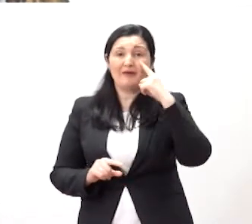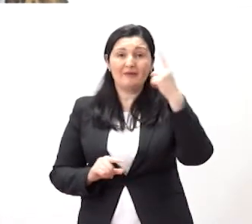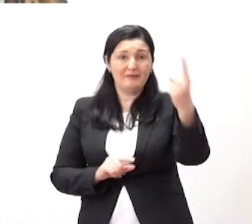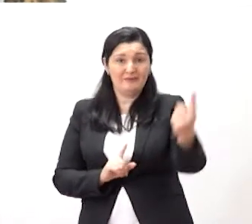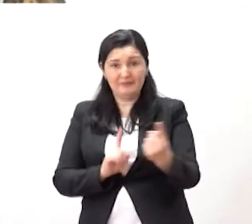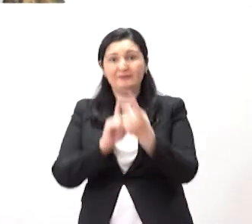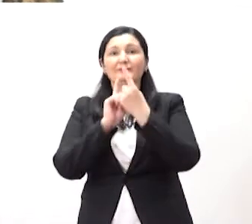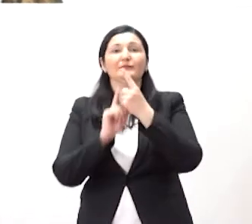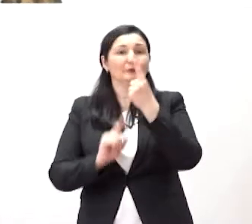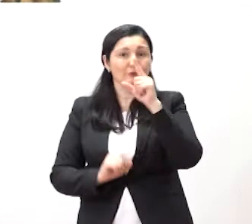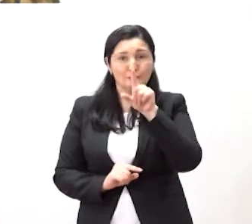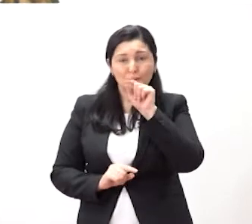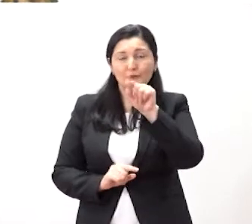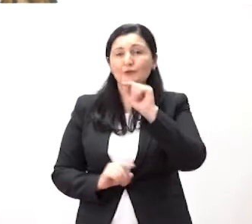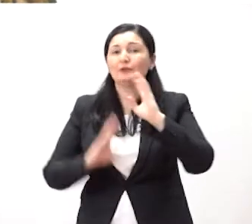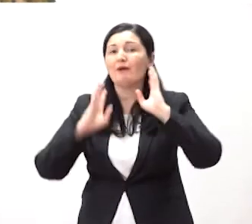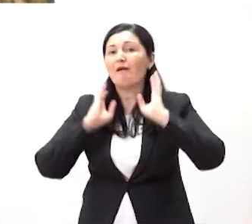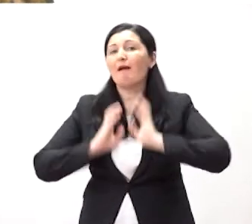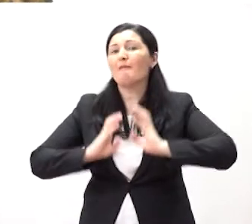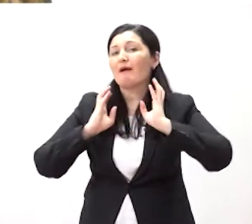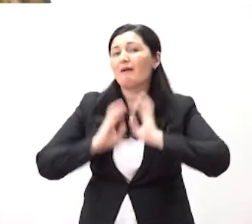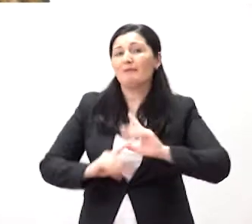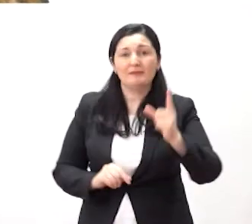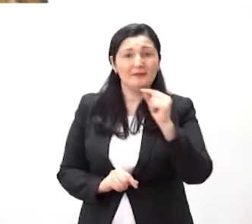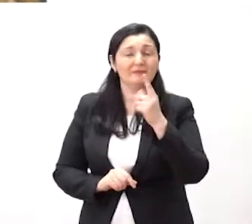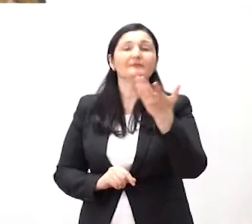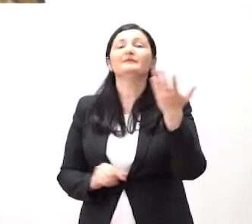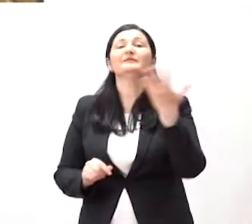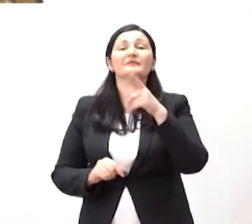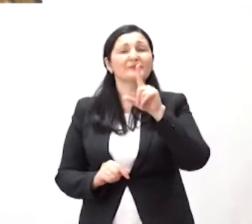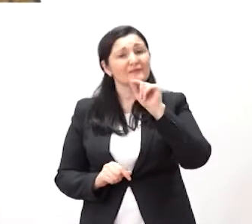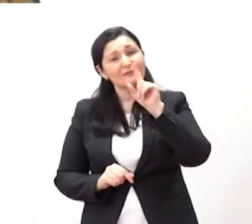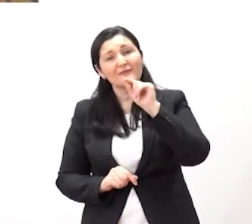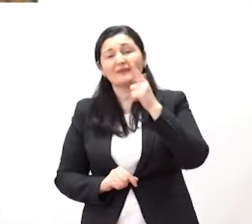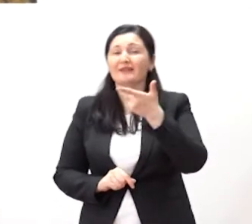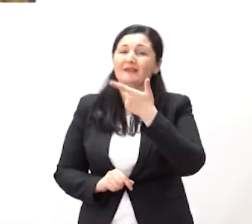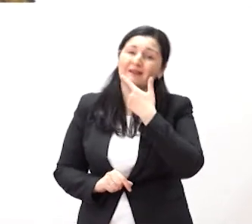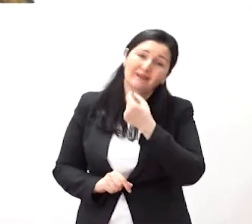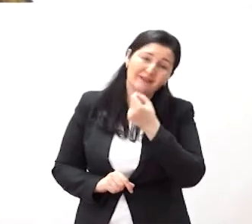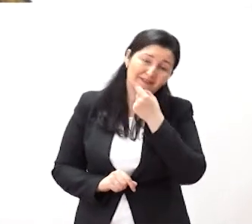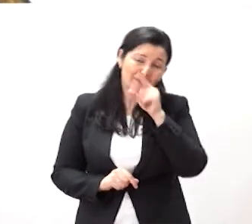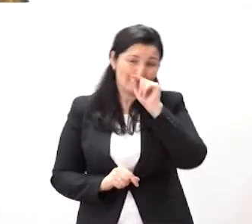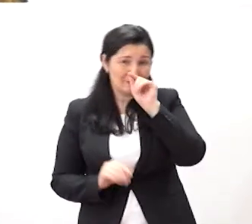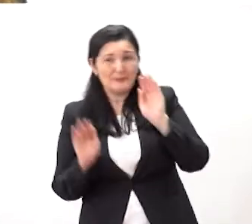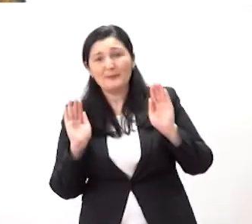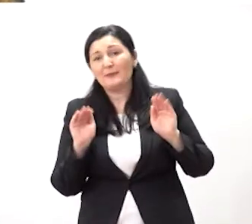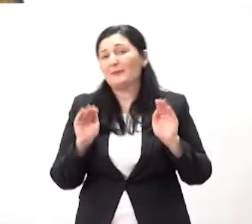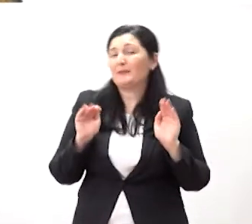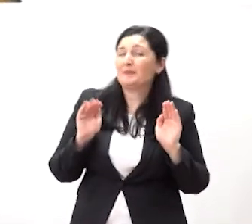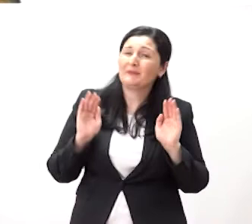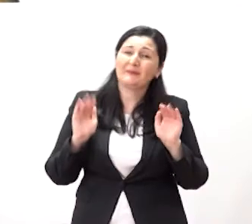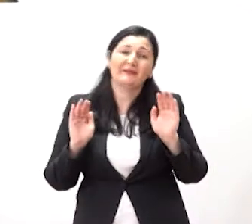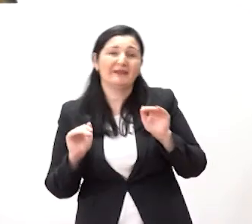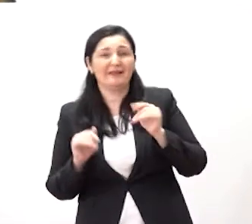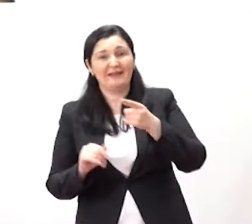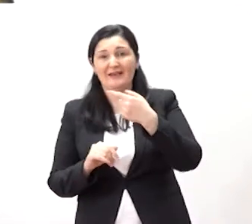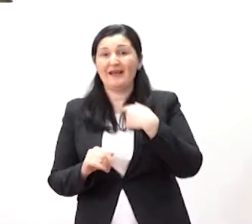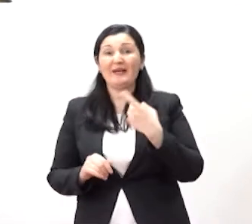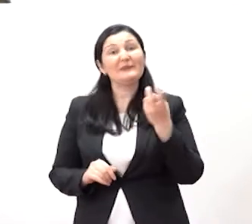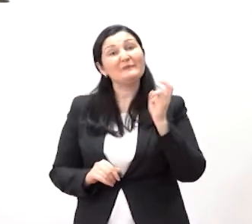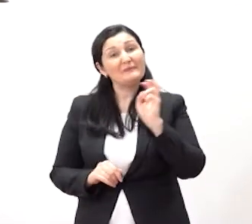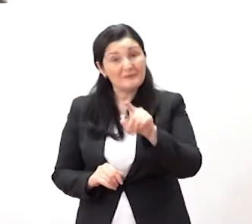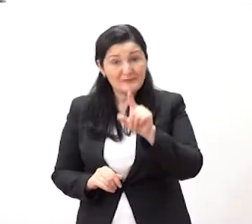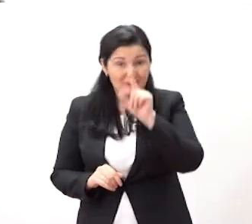رسیده آمد. آه، چی چوجه های زیبا، گفت وای. من آمدم